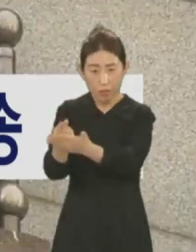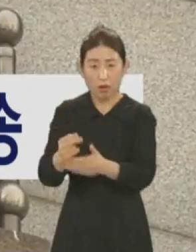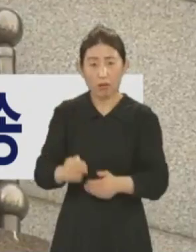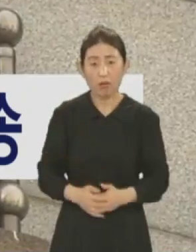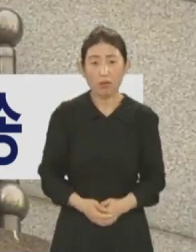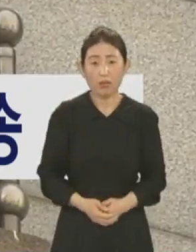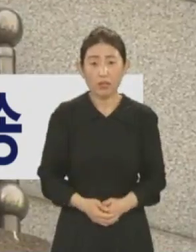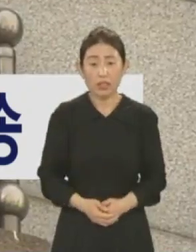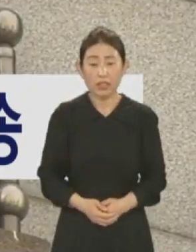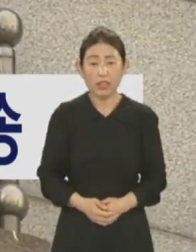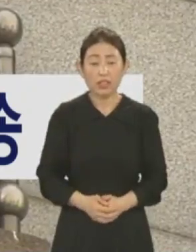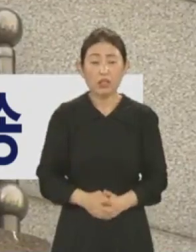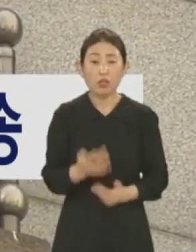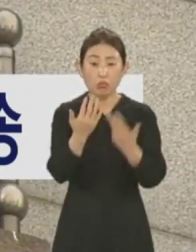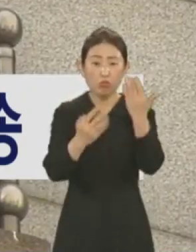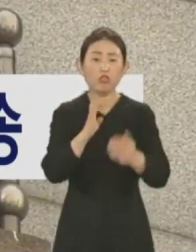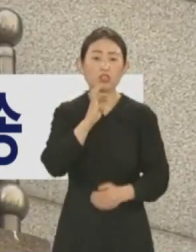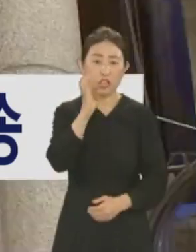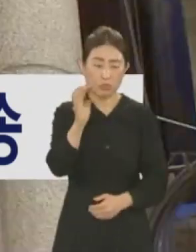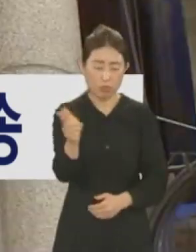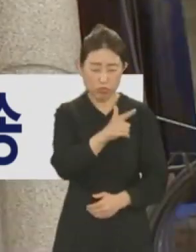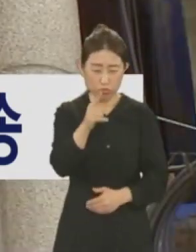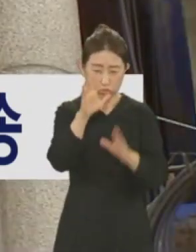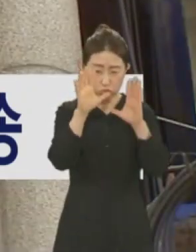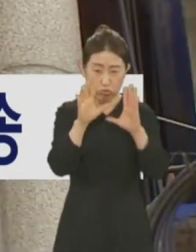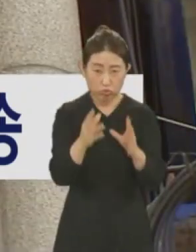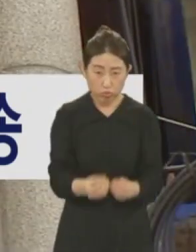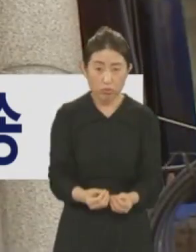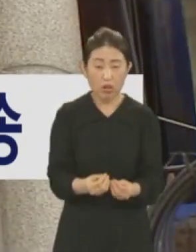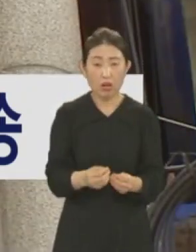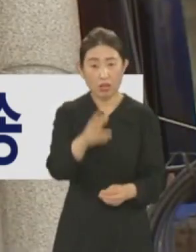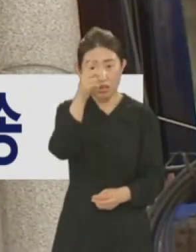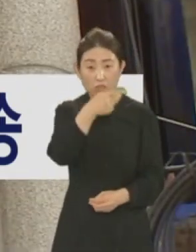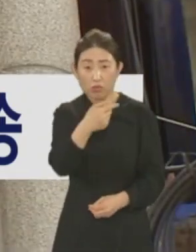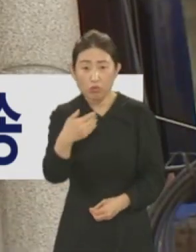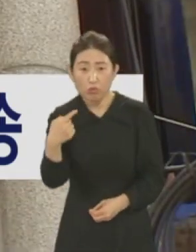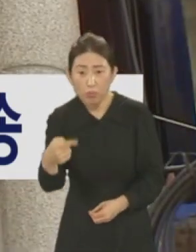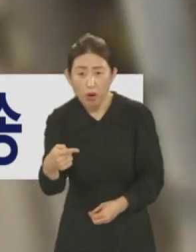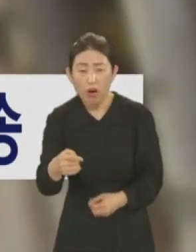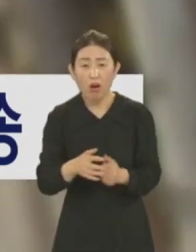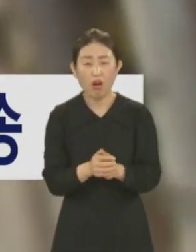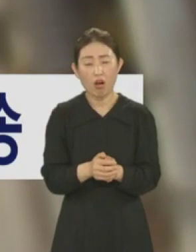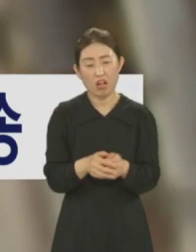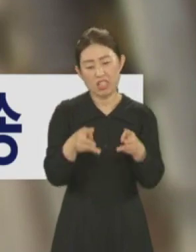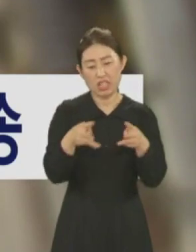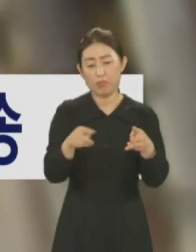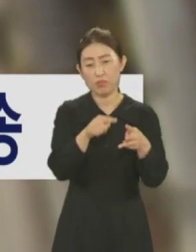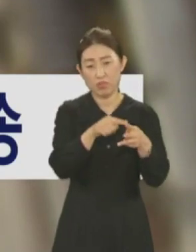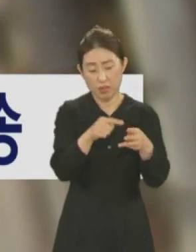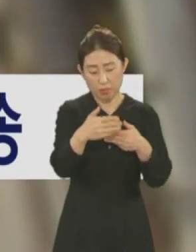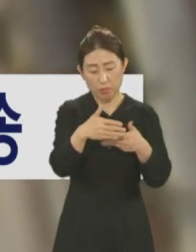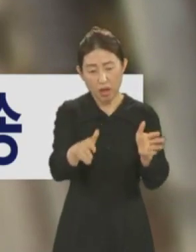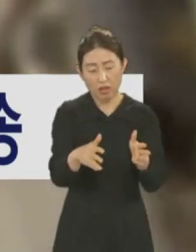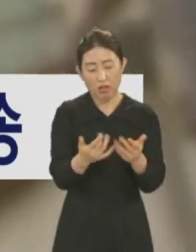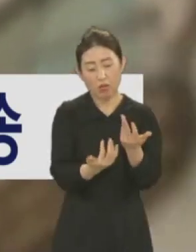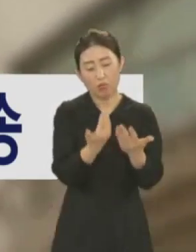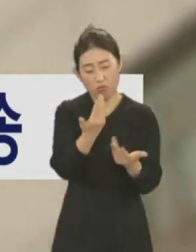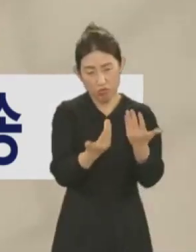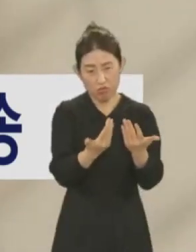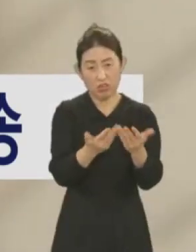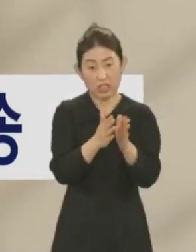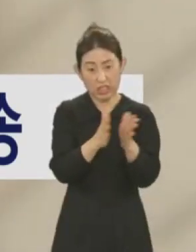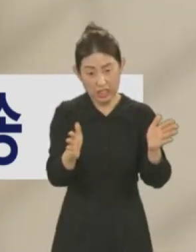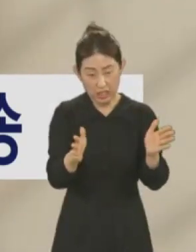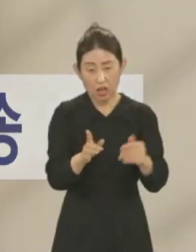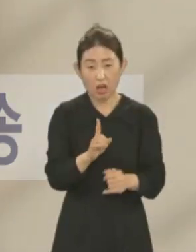불은 40여분만에 완전히 꺼졌으며 경찰과 소방당국은 모텔 3층 객실에서 불이 시작됐다는